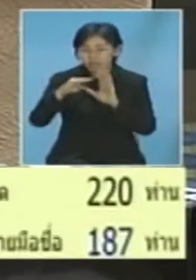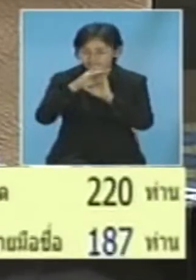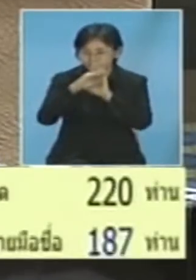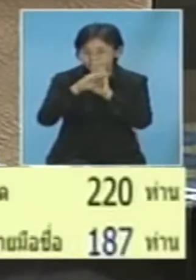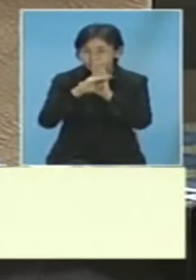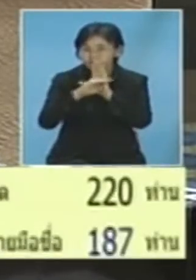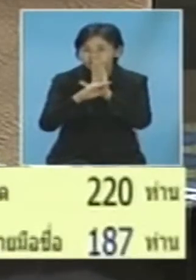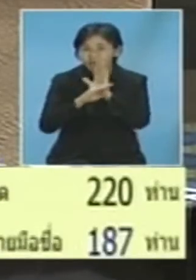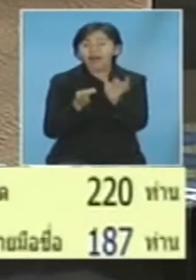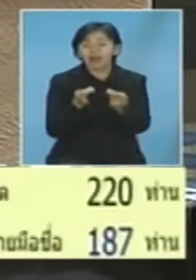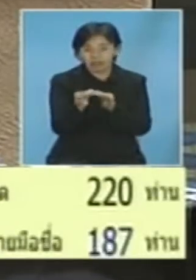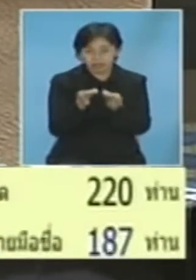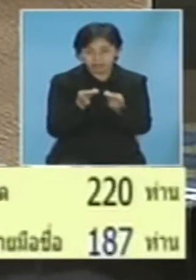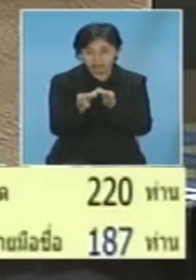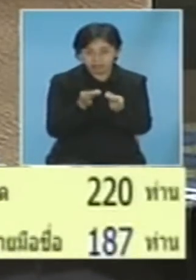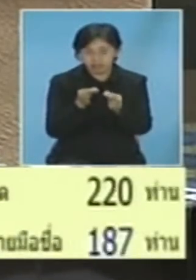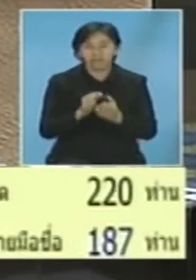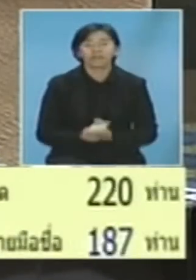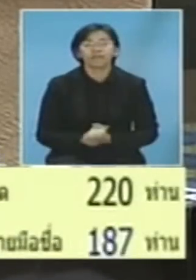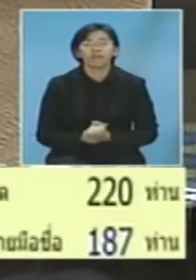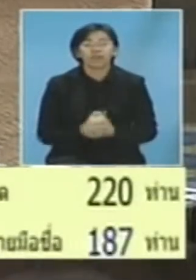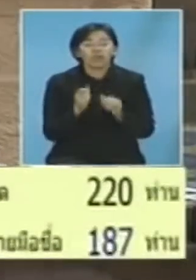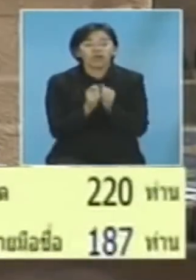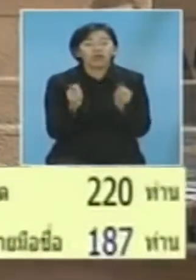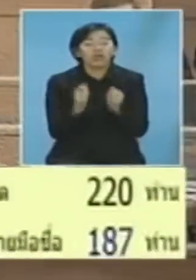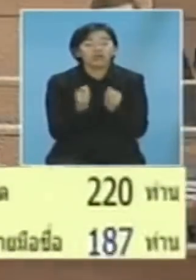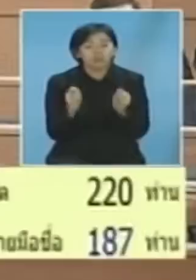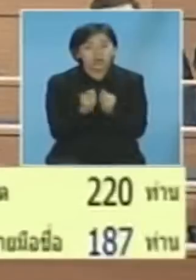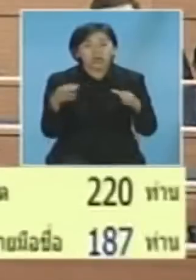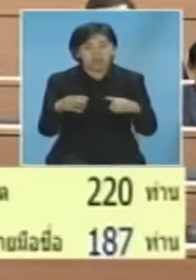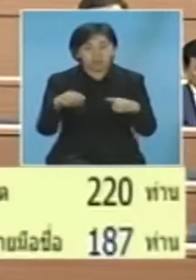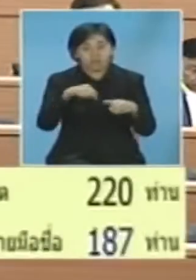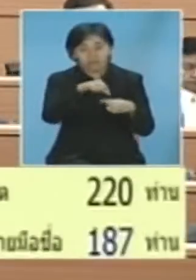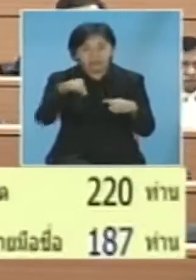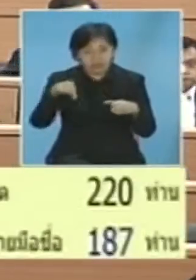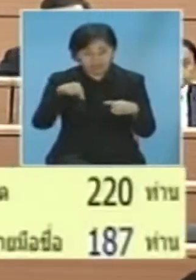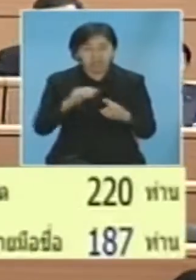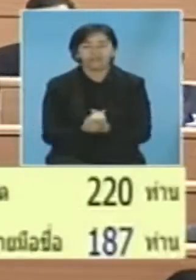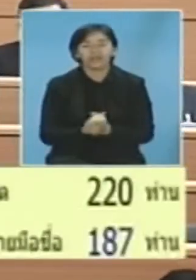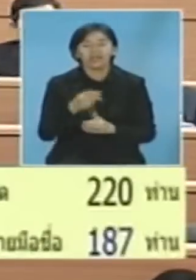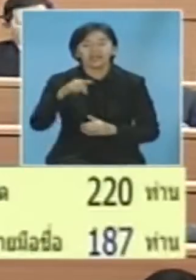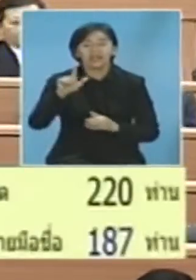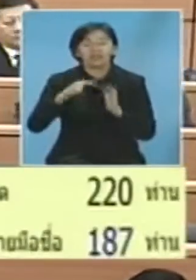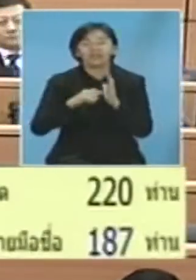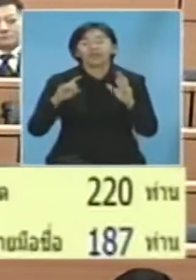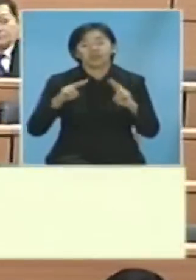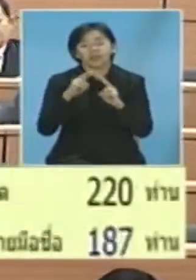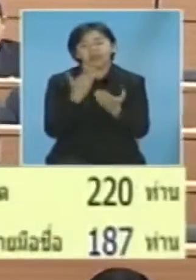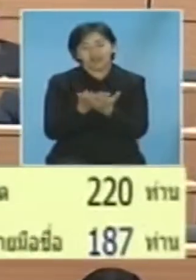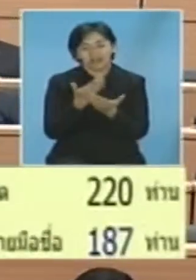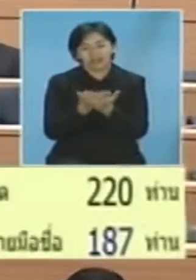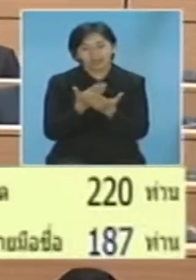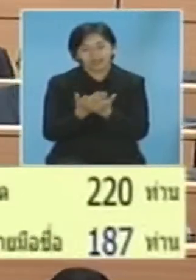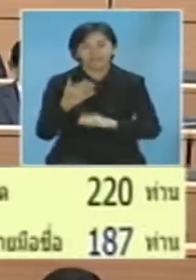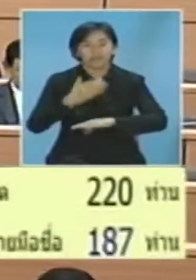ดังนี้ครับคณะอนุกรรมการชุดนี้ประกอบด้วยปลัดกระทรวงการคลังอธิ